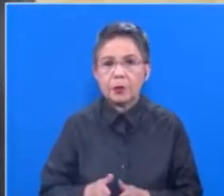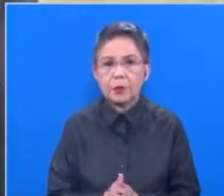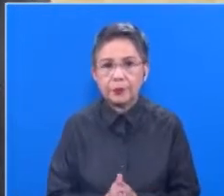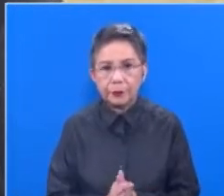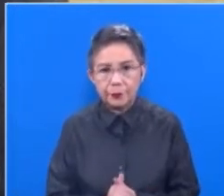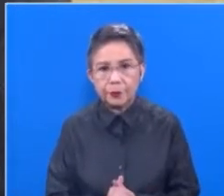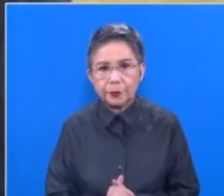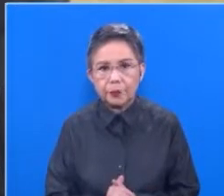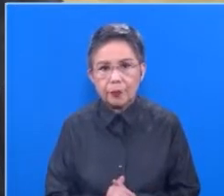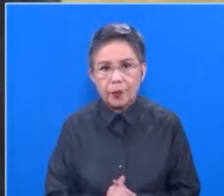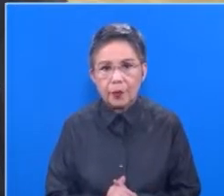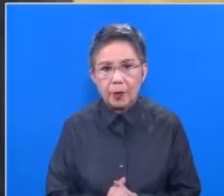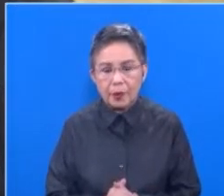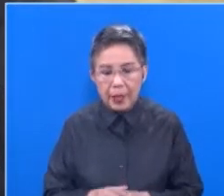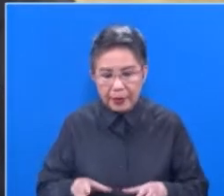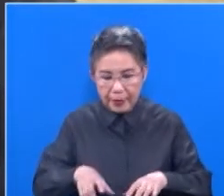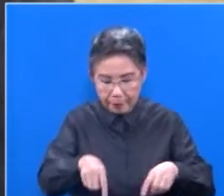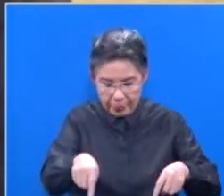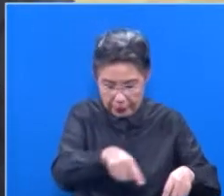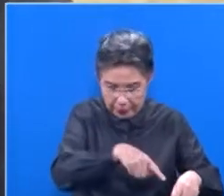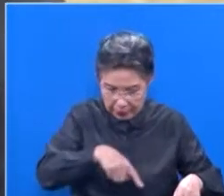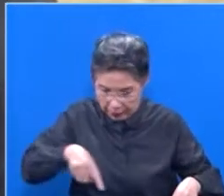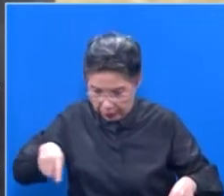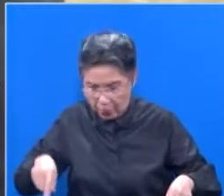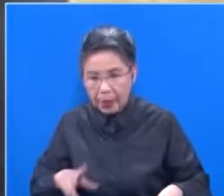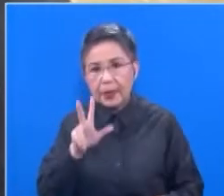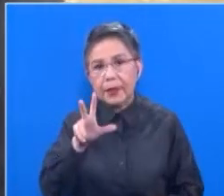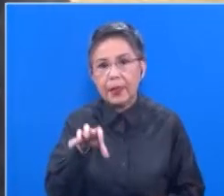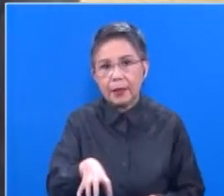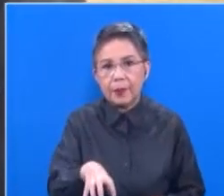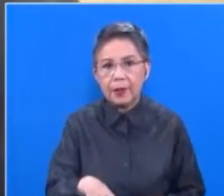sirkuitnya sendiri dan di cincinnya. Jadi ada beberapa tiga lokasi yang kita targetkan.